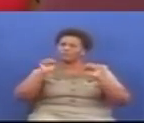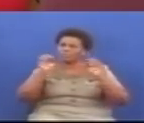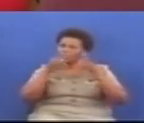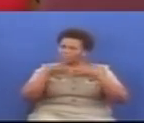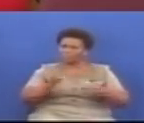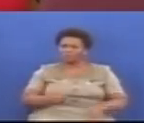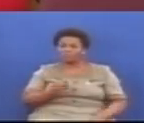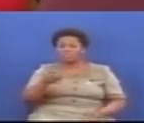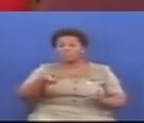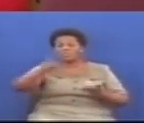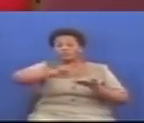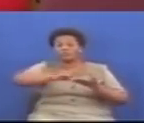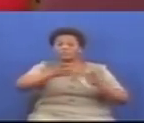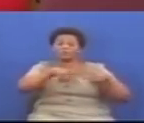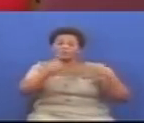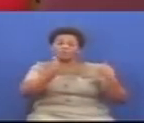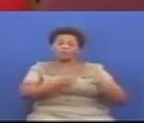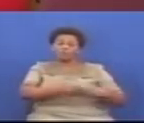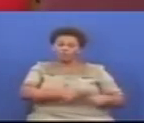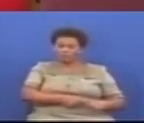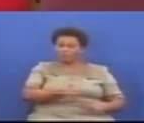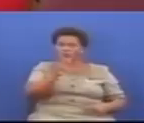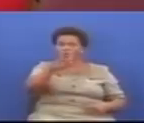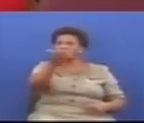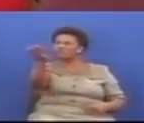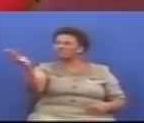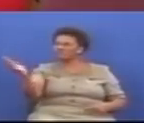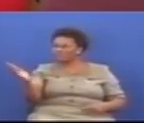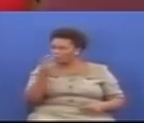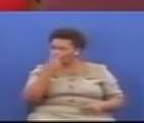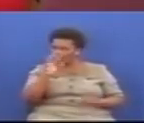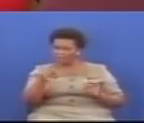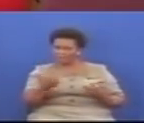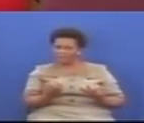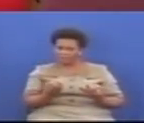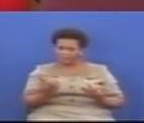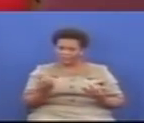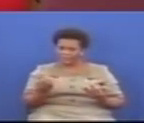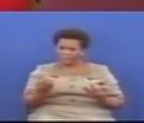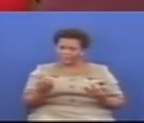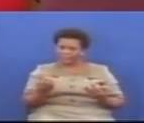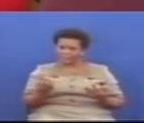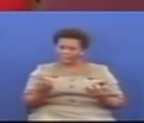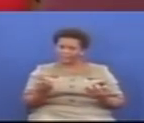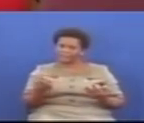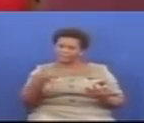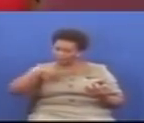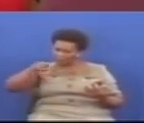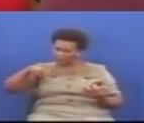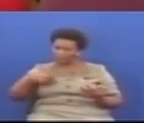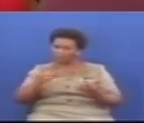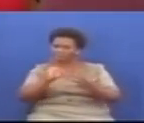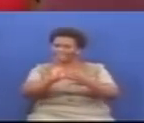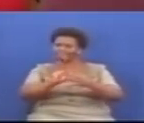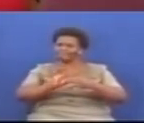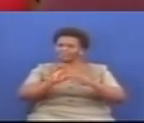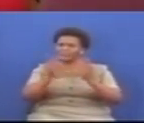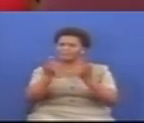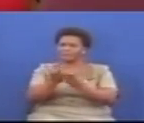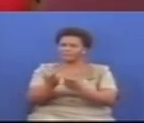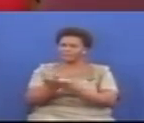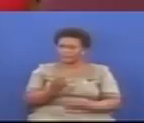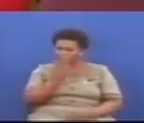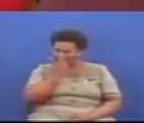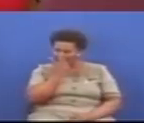itaongeza hamasa kubwa zaidi kwa Watanzania wote kuweza kuona namna gani wale ambao watamudu kuweza kwenda AFCON.